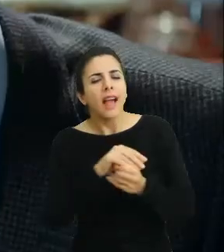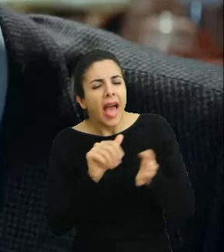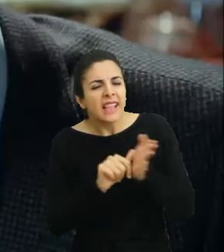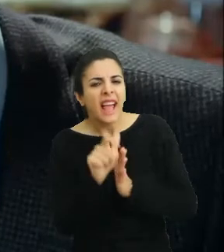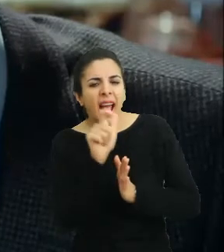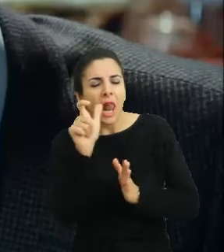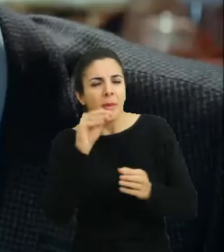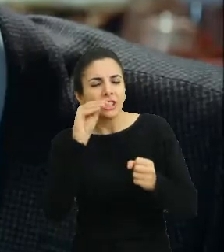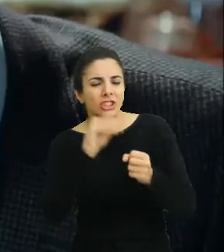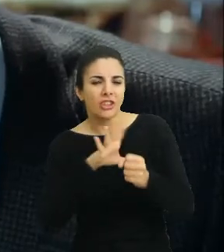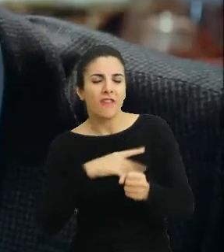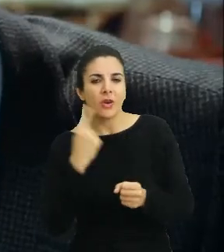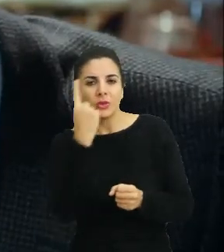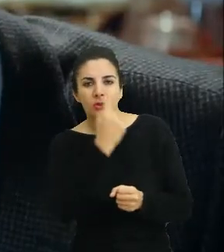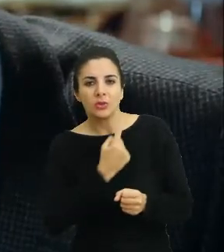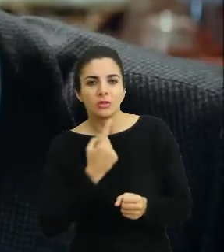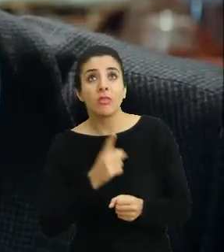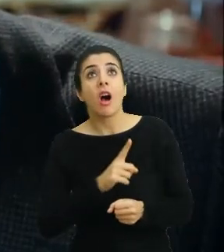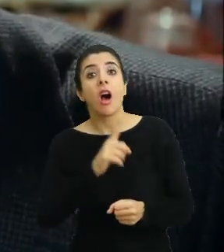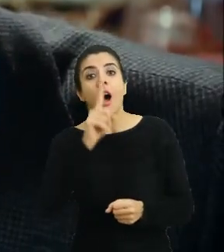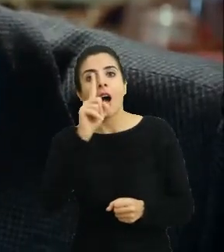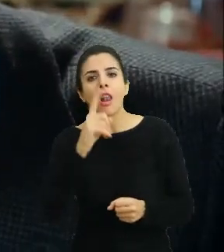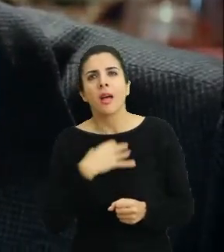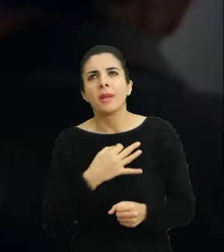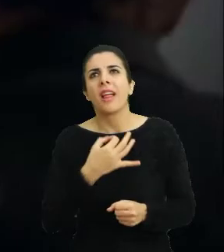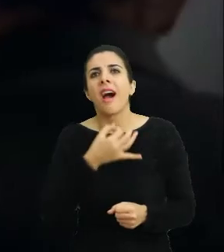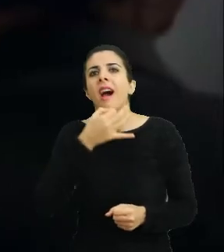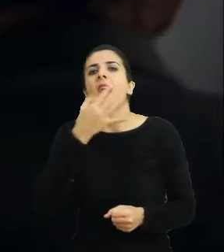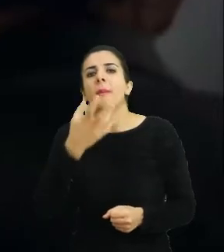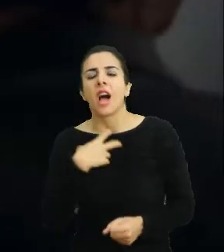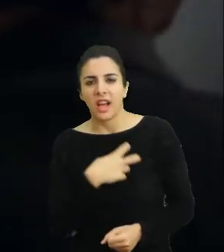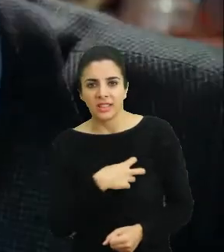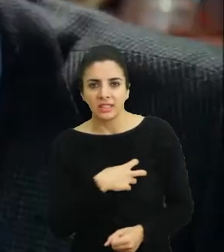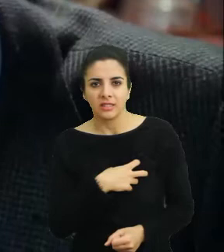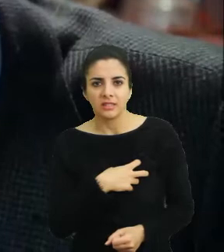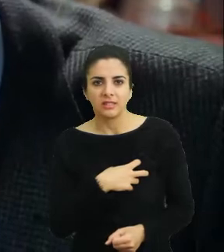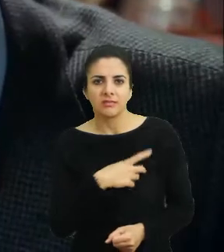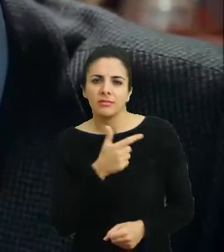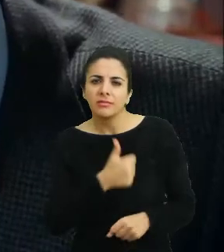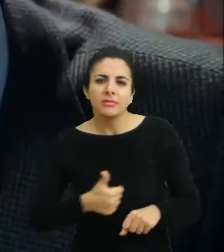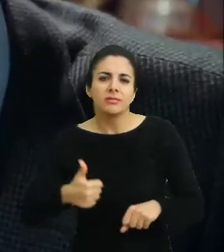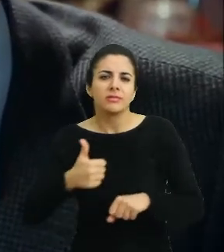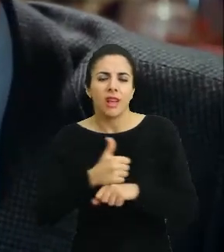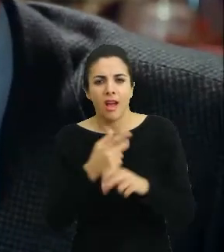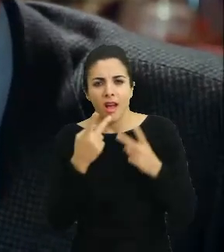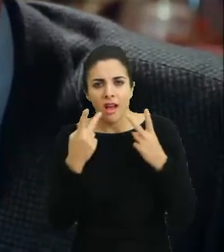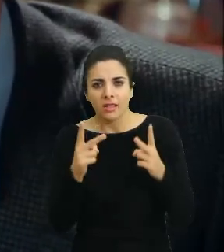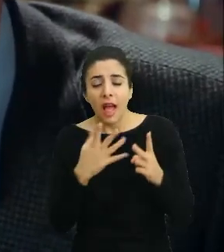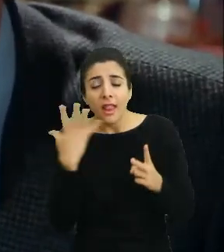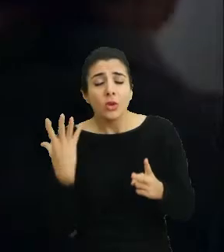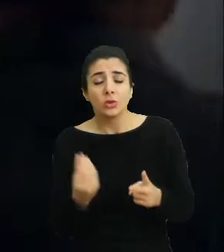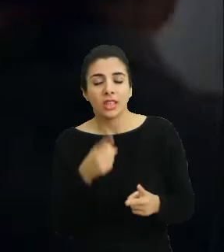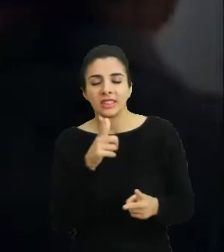kelimelere sığınarak yine Allah'a arz ettiğim aşkımı, mücessen itirafımı en